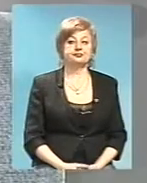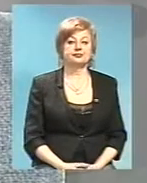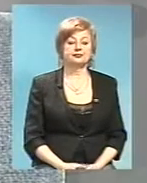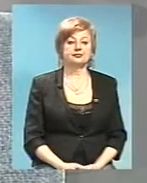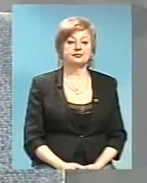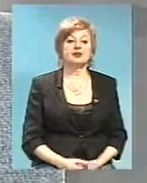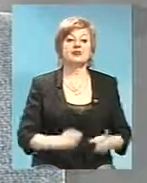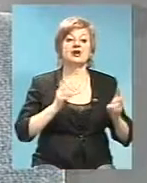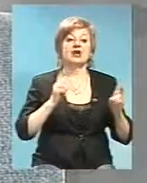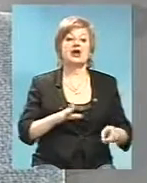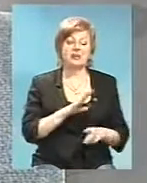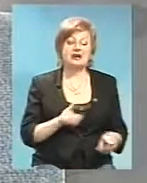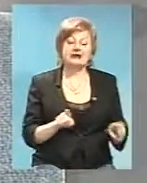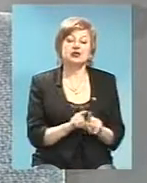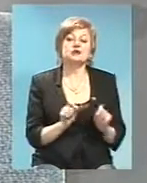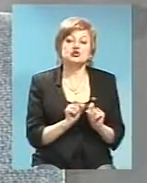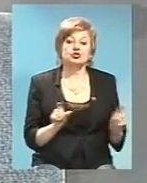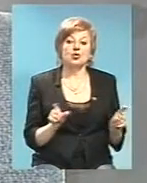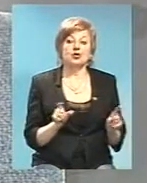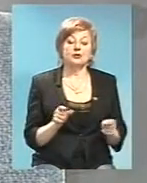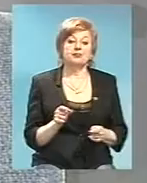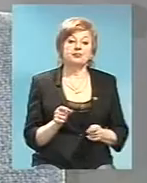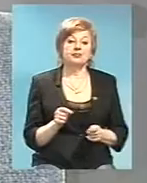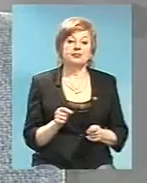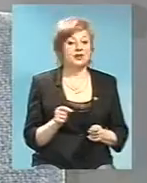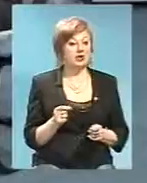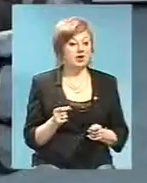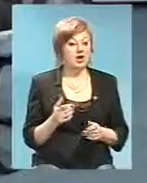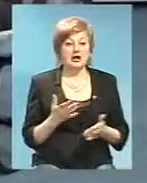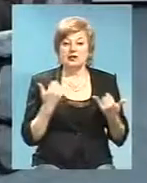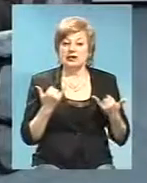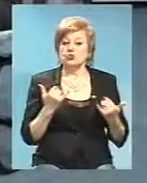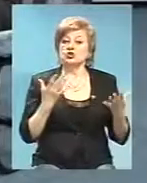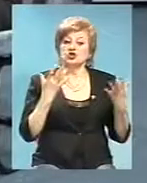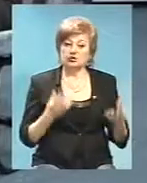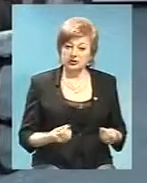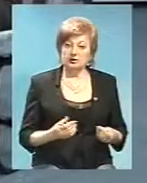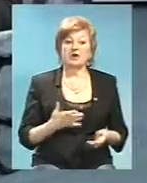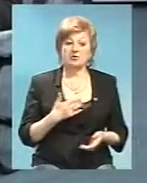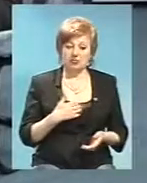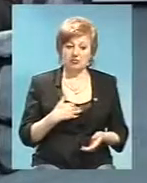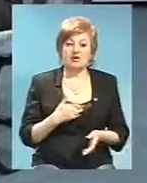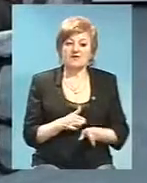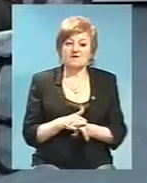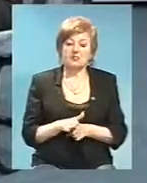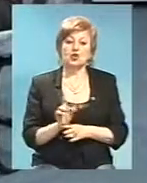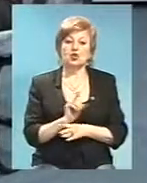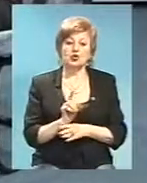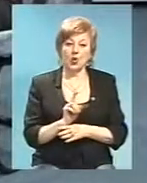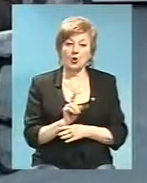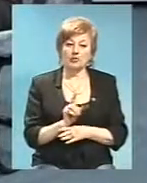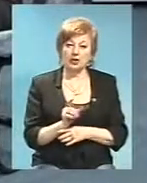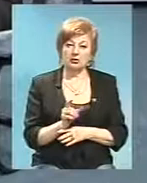навчатись. Як бути з такими школами, які мають музичний напрямок? На сьогоднішній день ми дотримуємося норми,